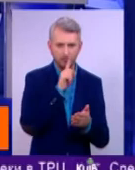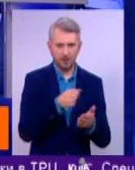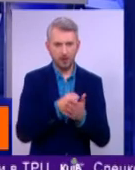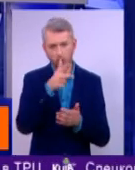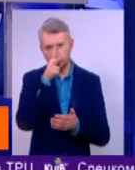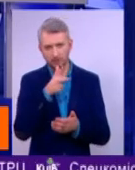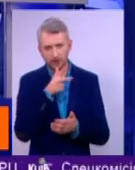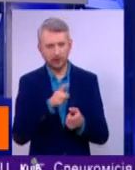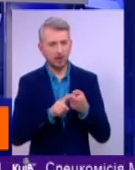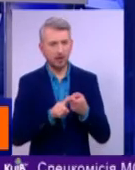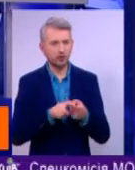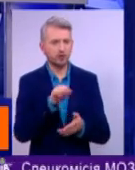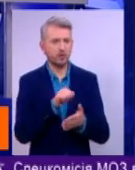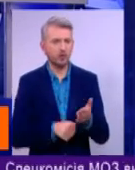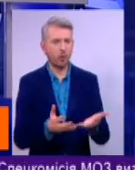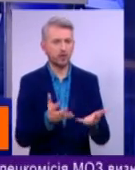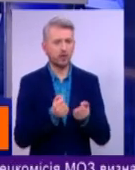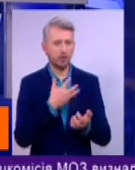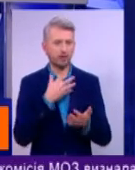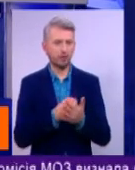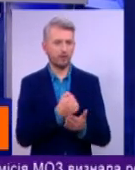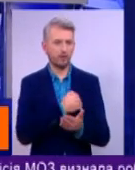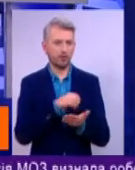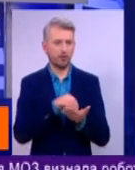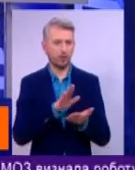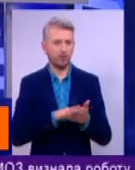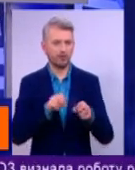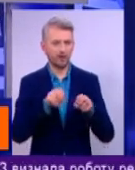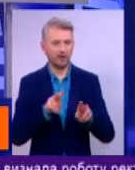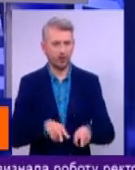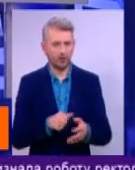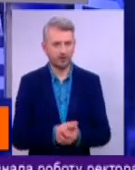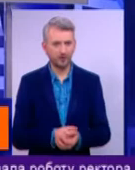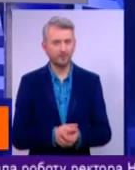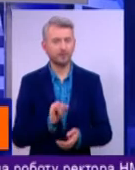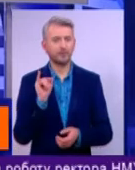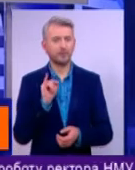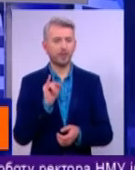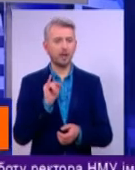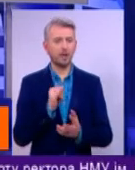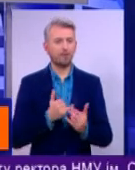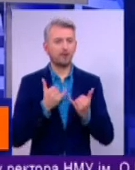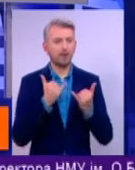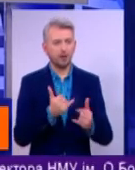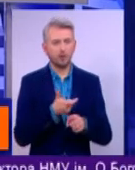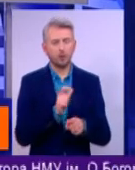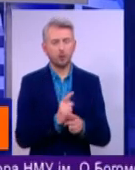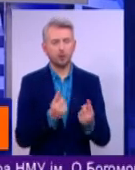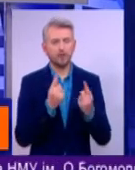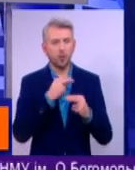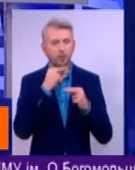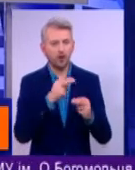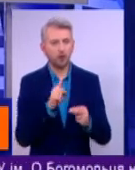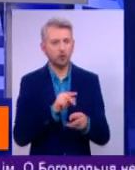місяців, в залежності від отримання своєї військово-облікової спеціальності. От, і приділяється дуже велика увага для того,